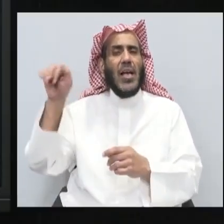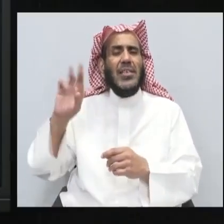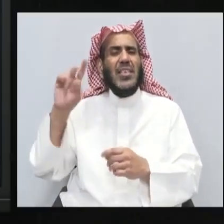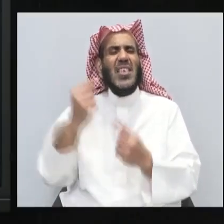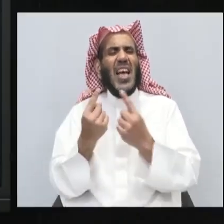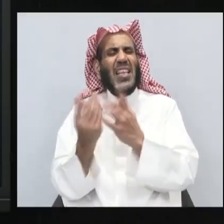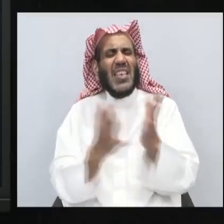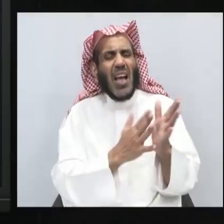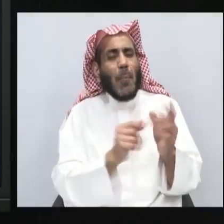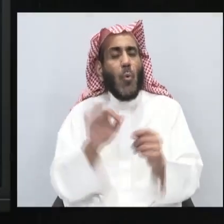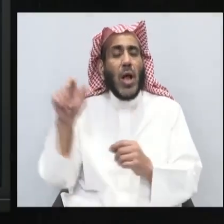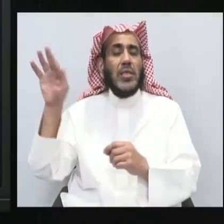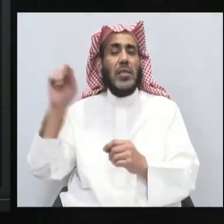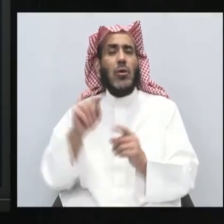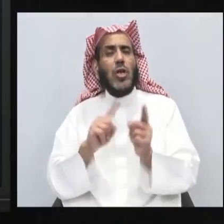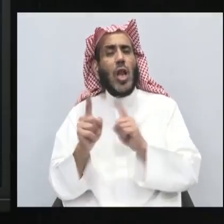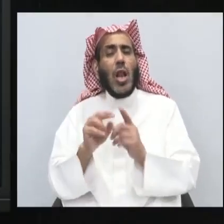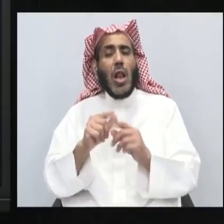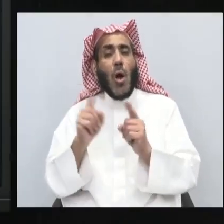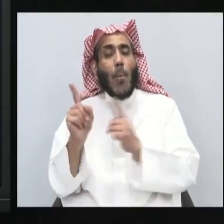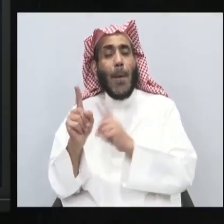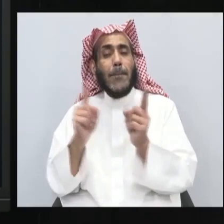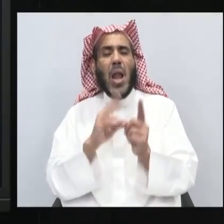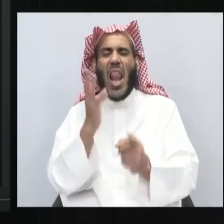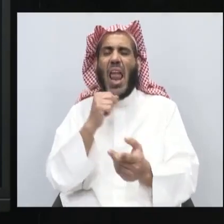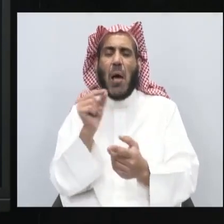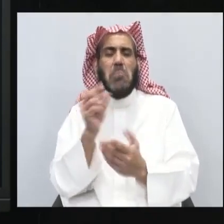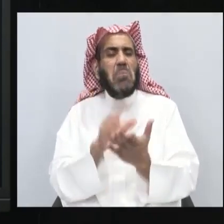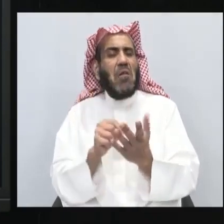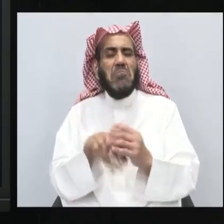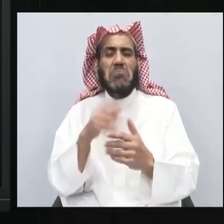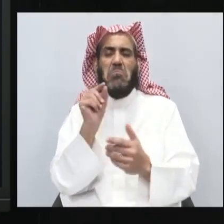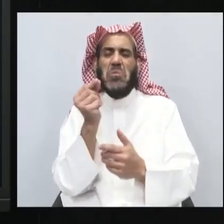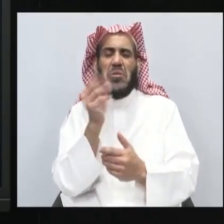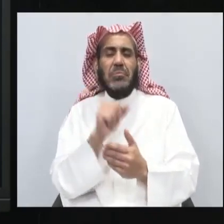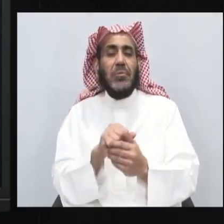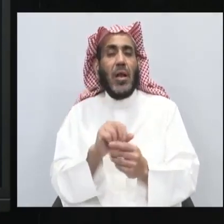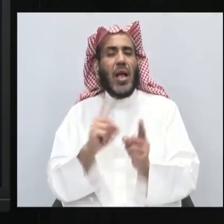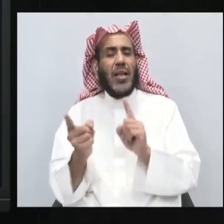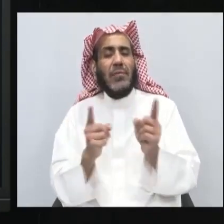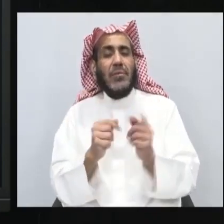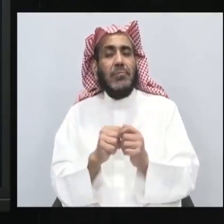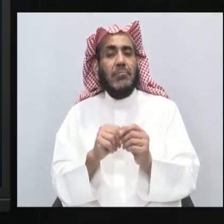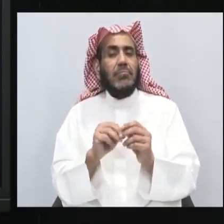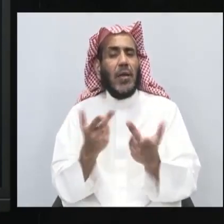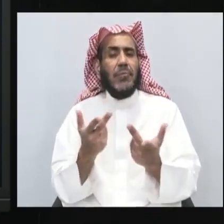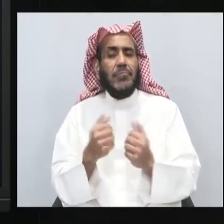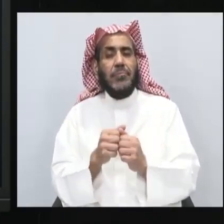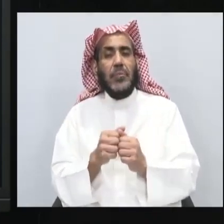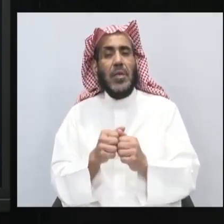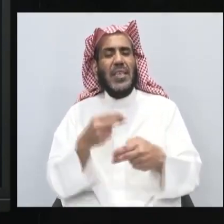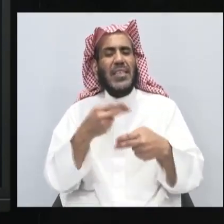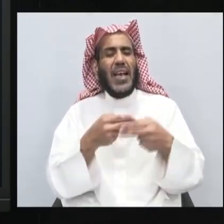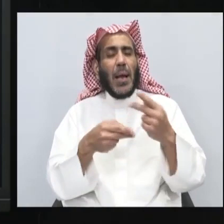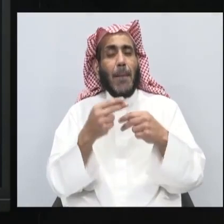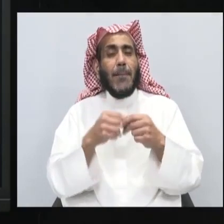بينهما؟ كلاهما لا بذري، لا ينتج بذور، لكن يختلفان من ناحية